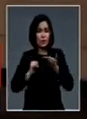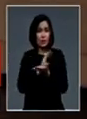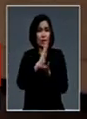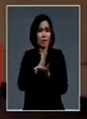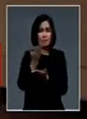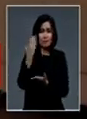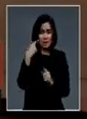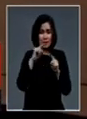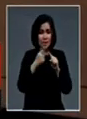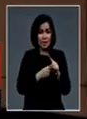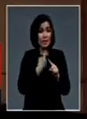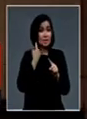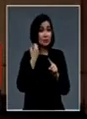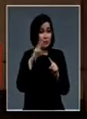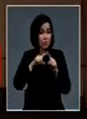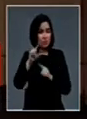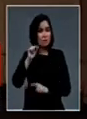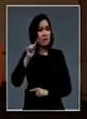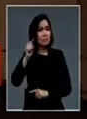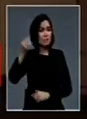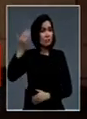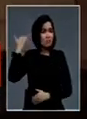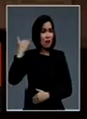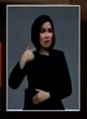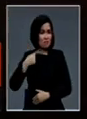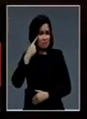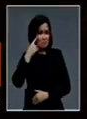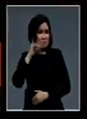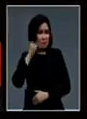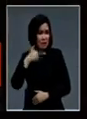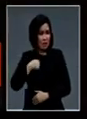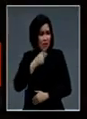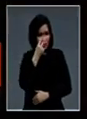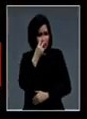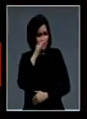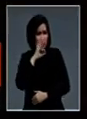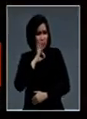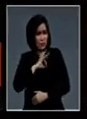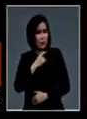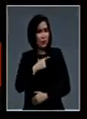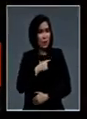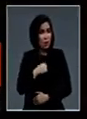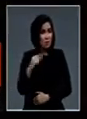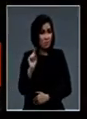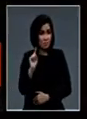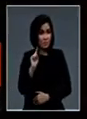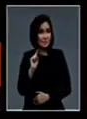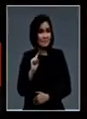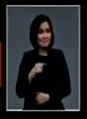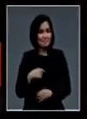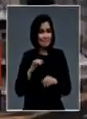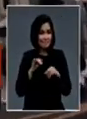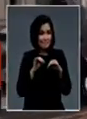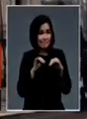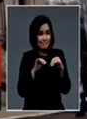มื่อวันที่21ธันวาคมที่ผ่านมาและไม่แน่ใจว่าระหว่างไปร่วมงานเนี่ยเกิดความชื่นชอบอะไรเลยรูปปั้นนี้เป็นพิเศษหรือเปล่าก็เลยแอบย่องเข้า